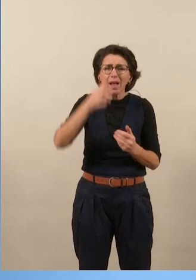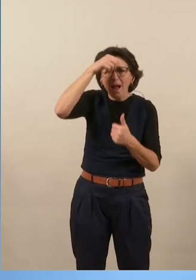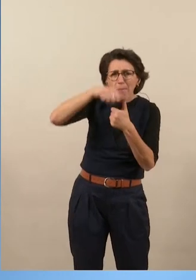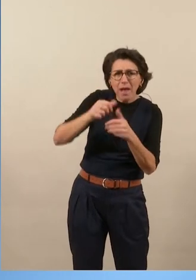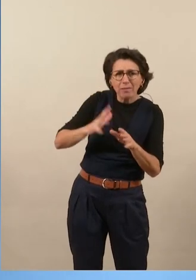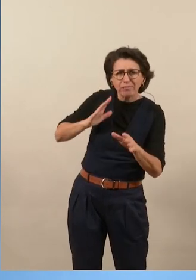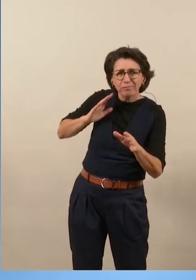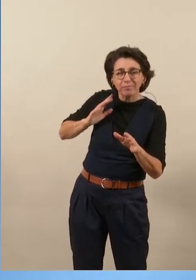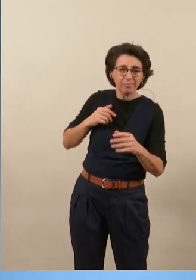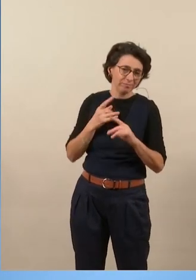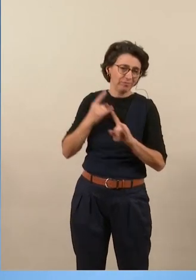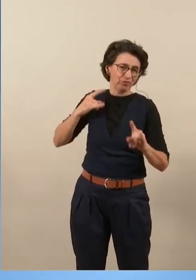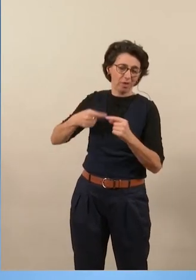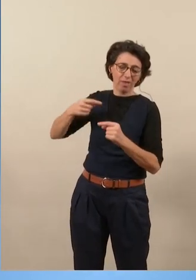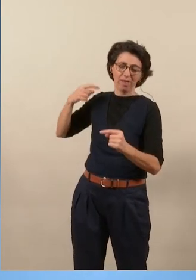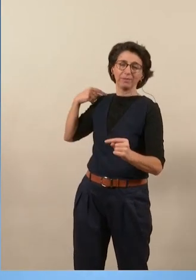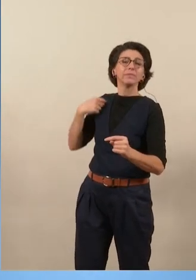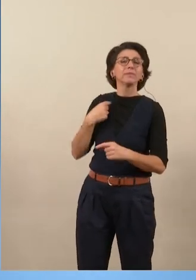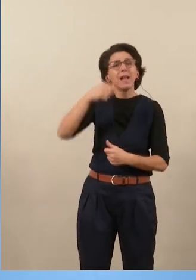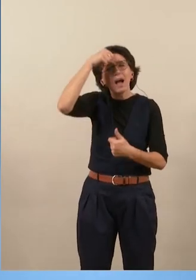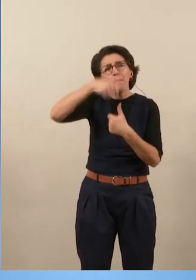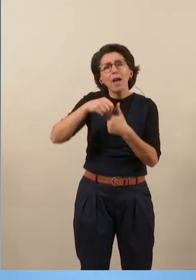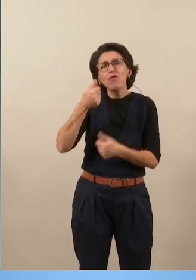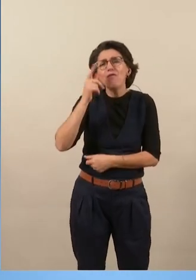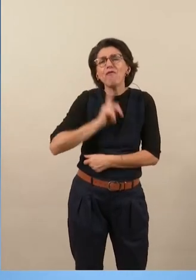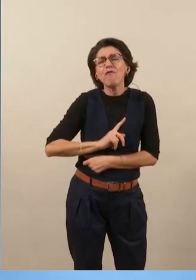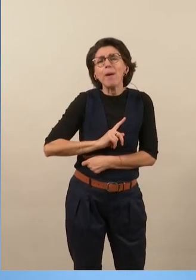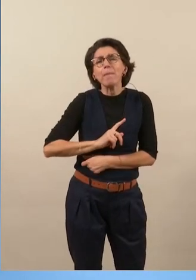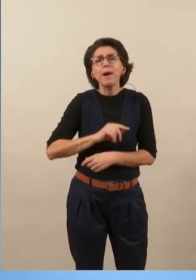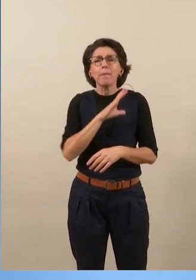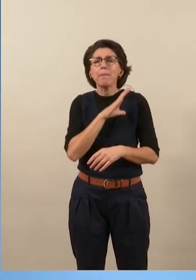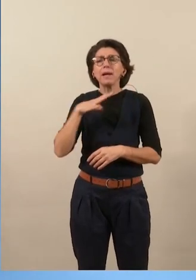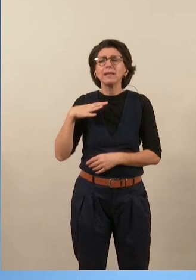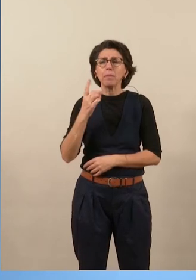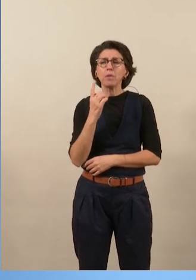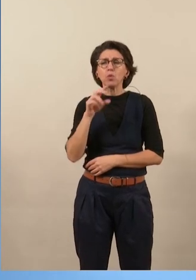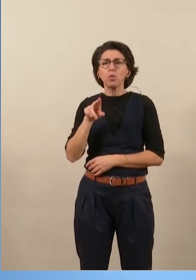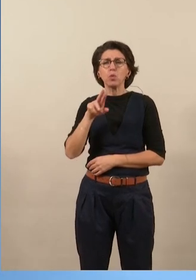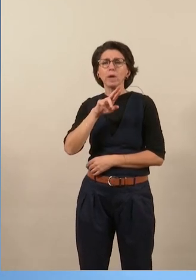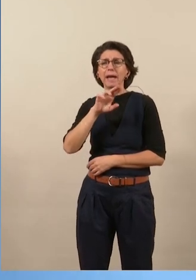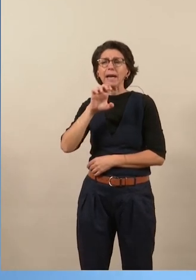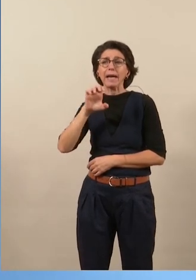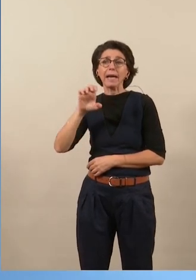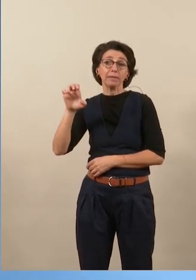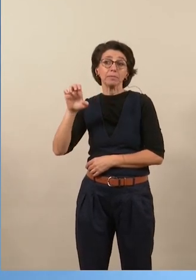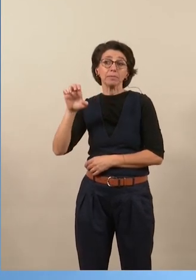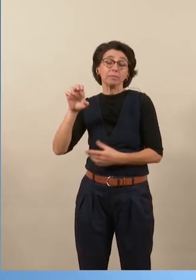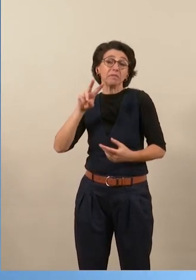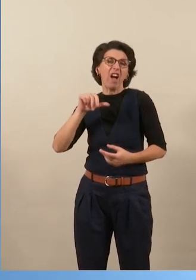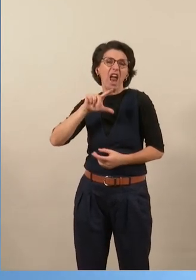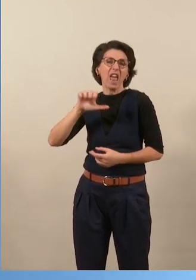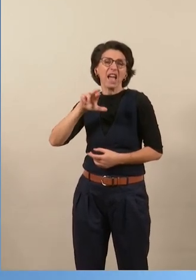historique rappelez-vous la seule femme Valérie Dioré directrice d'une SEM Inovia